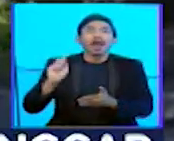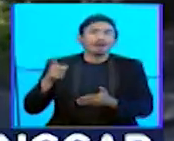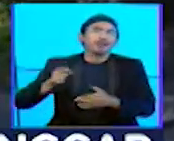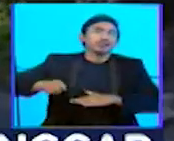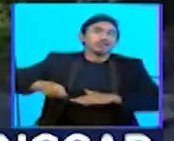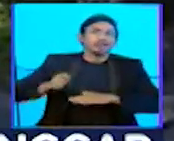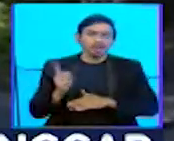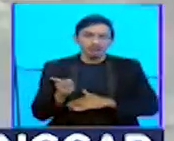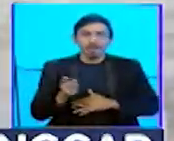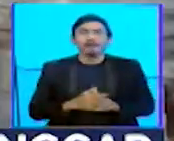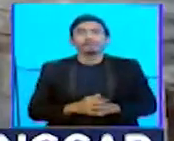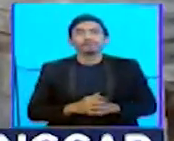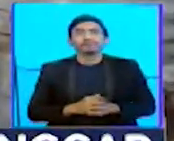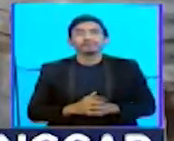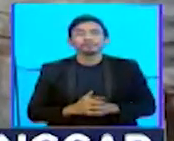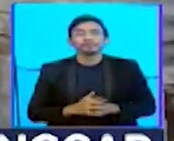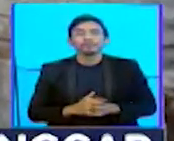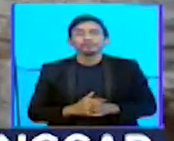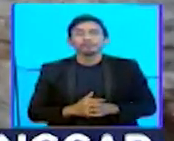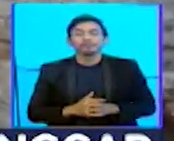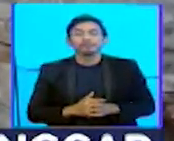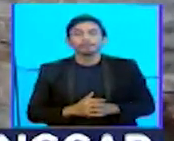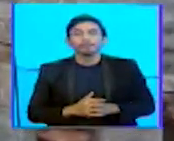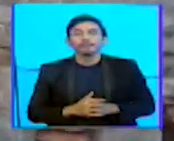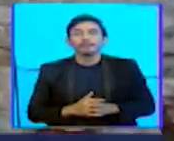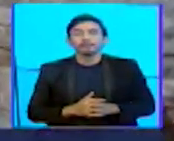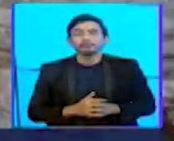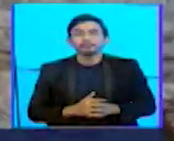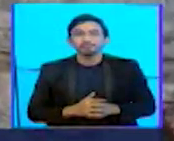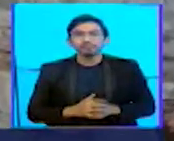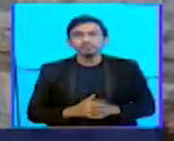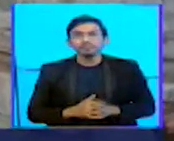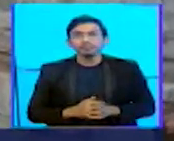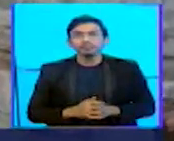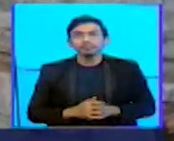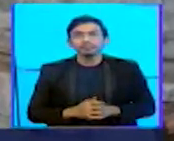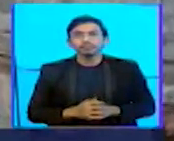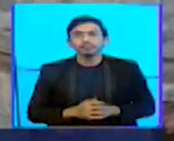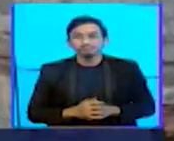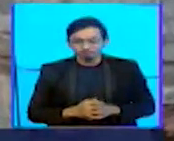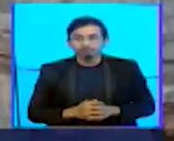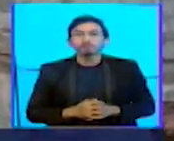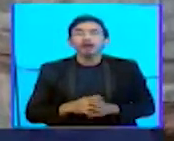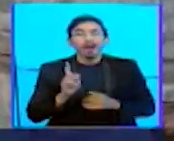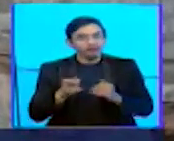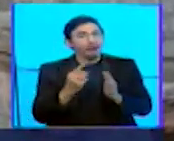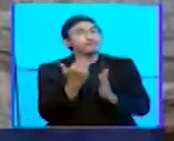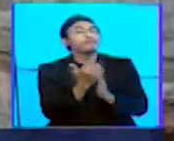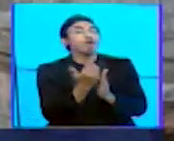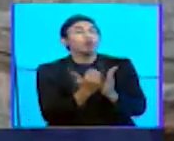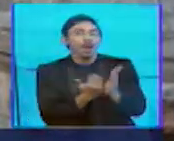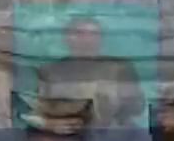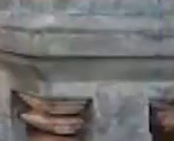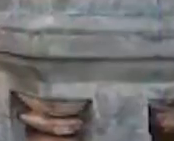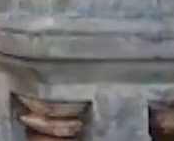tersebut. Untuk aturan awik-awik dan pelarang yang sudah diatur di desa adat Sambangan terkait